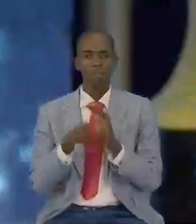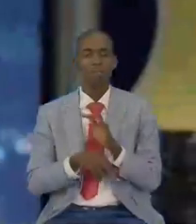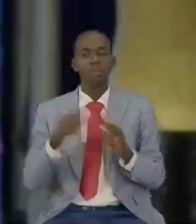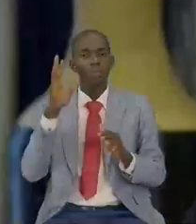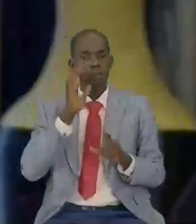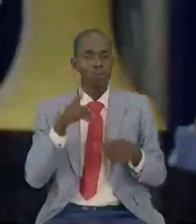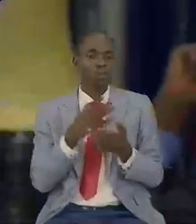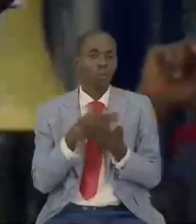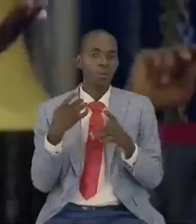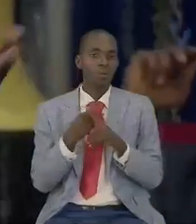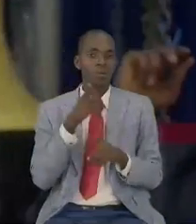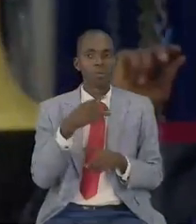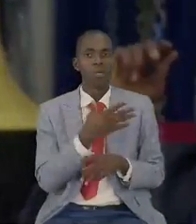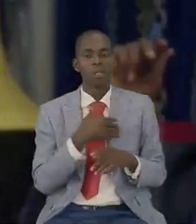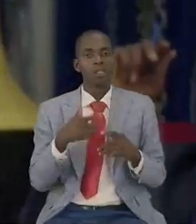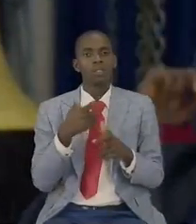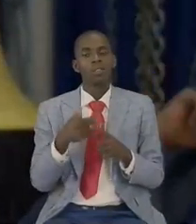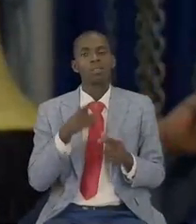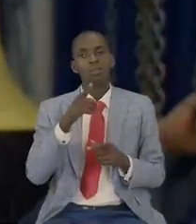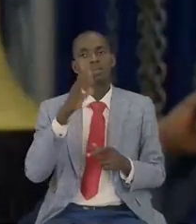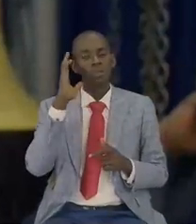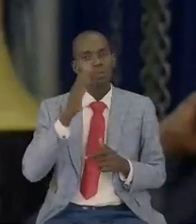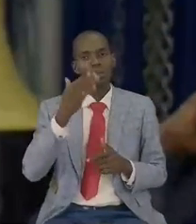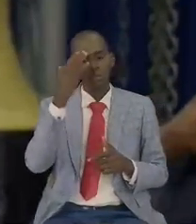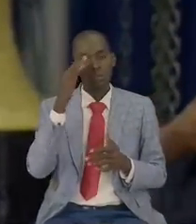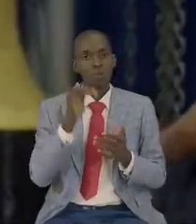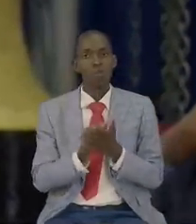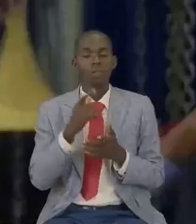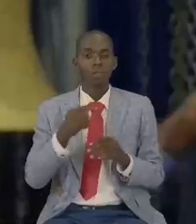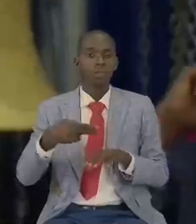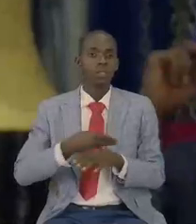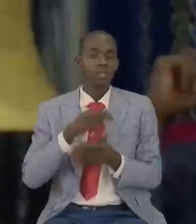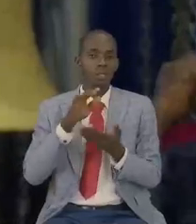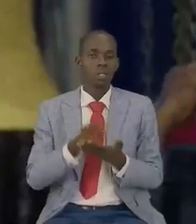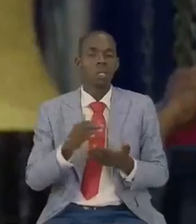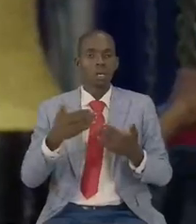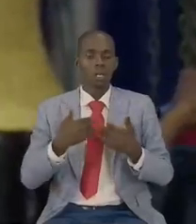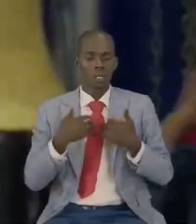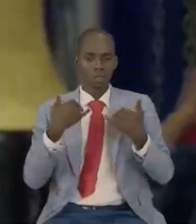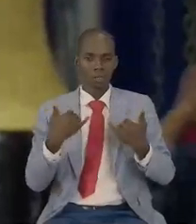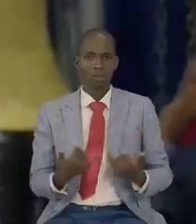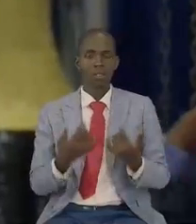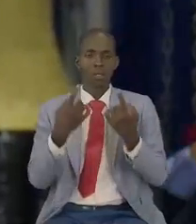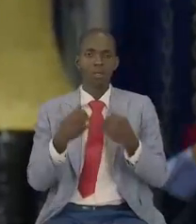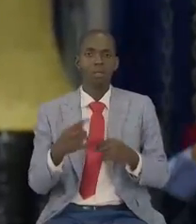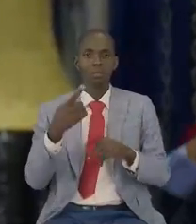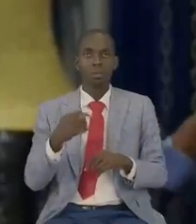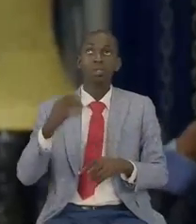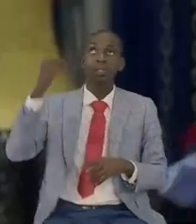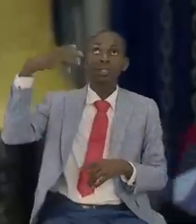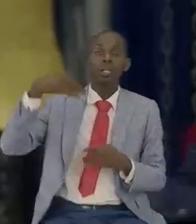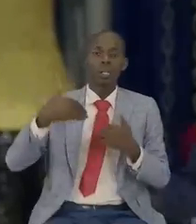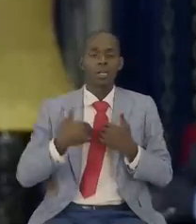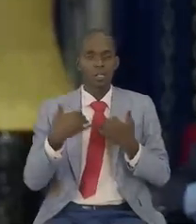disparaîtra de ta vie et tu sauras que l'agneau est venu maintenant, la lumière est